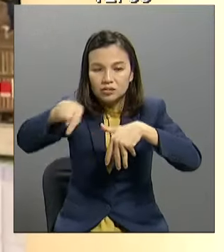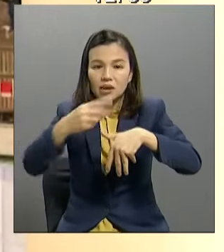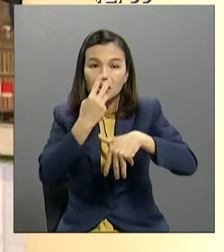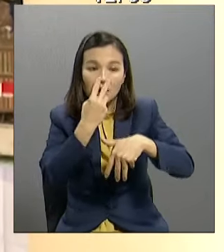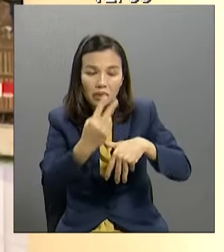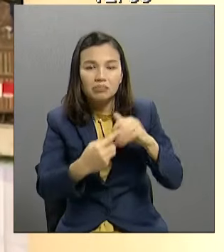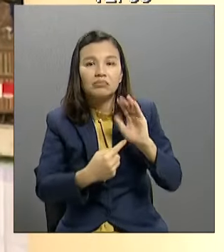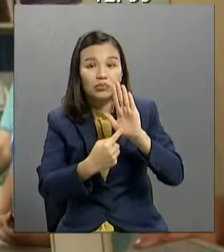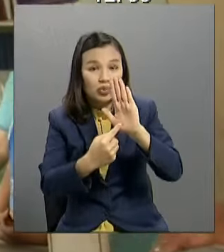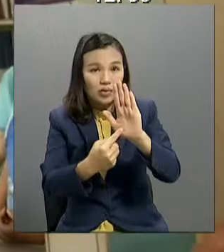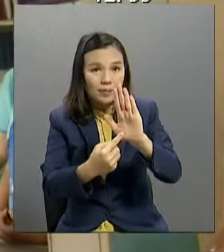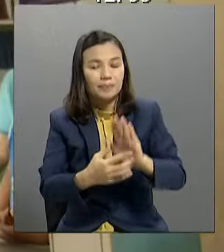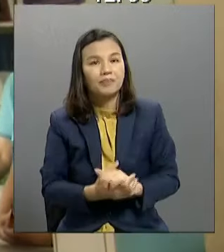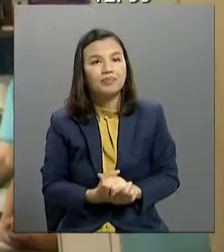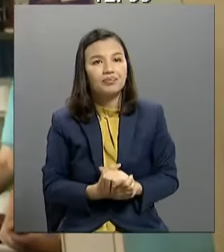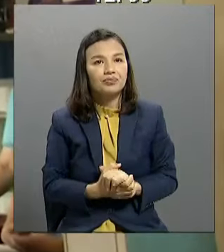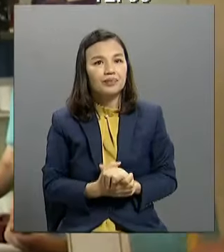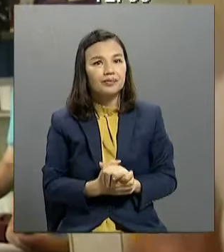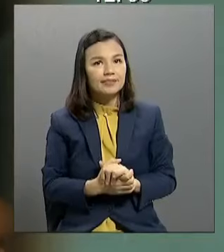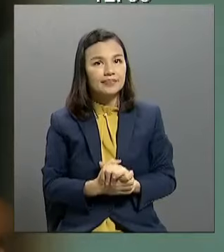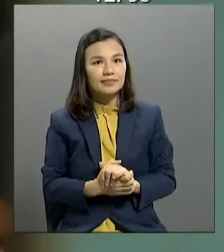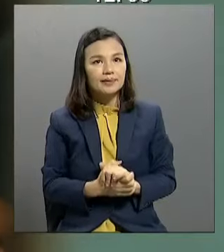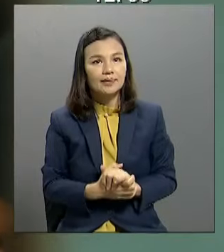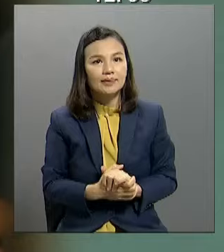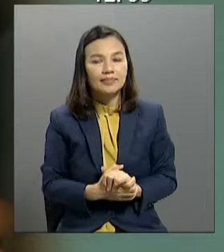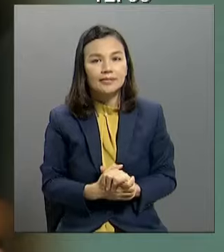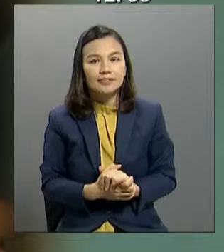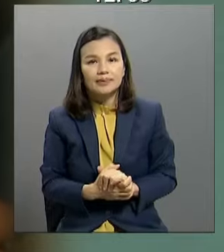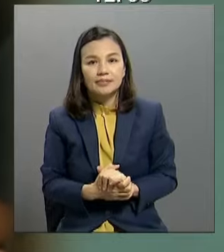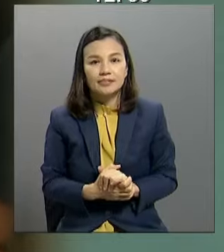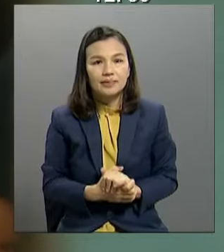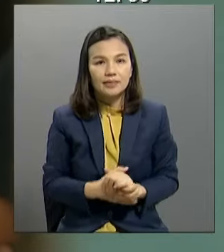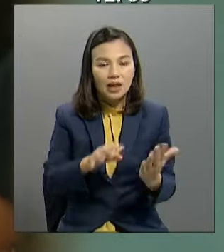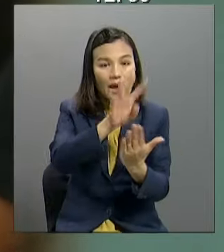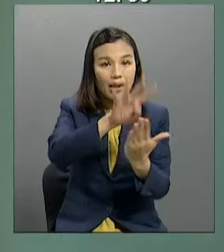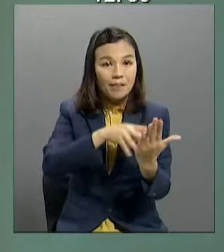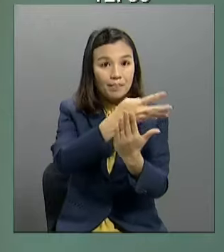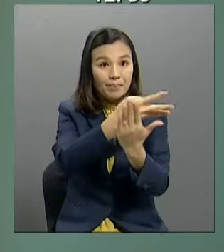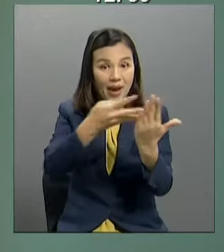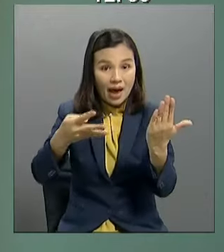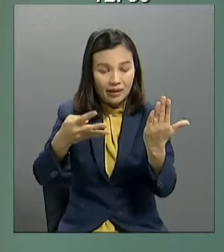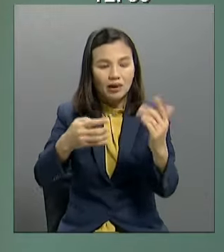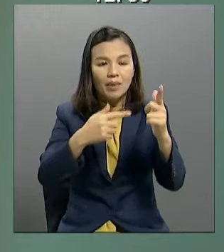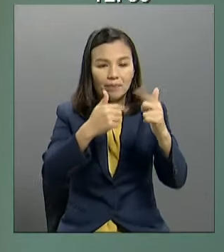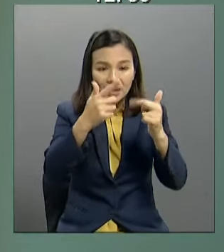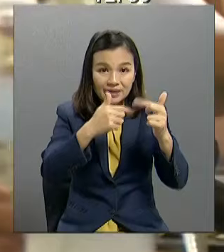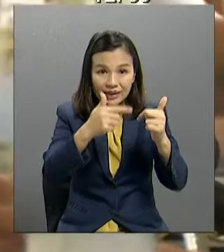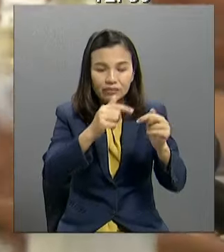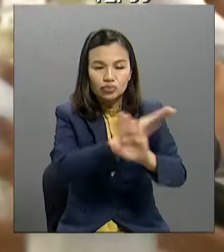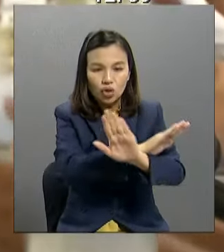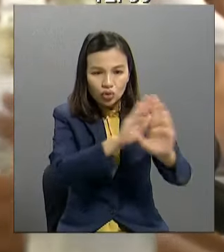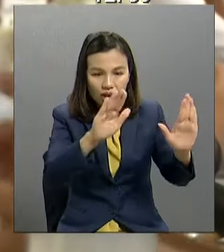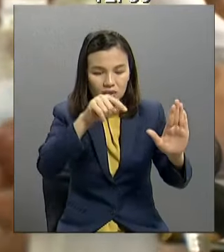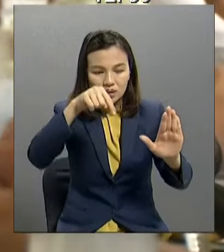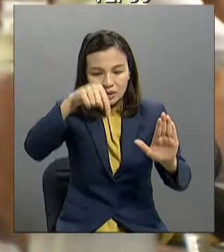เลิกใช้ถุงพลาสติกครับในวิทยาลัย แม้จะมีมาตรการงดใช้พลาสติกภายในมหาวิทยาลัยแต่